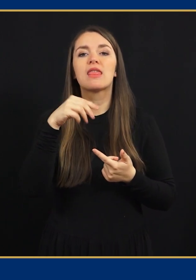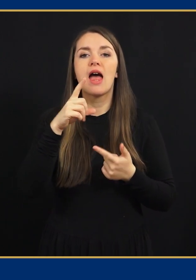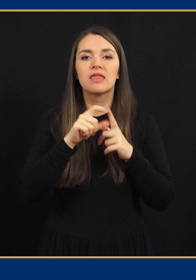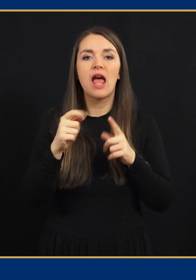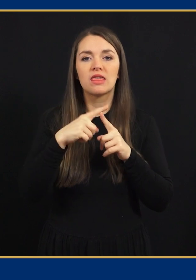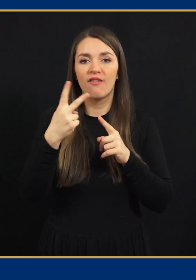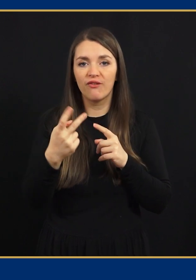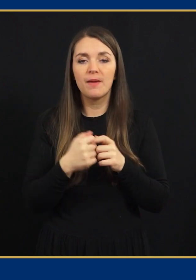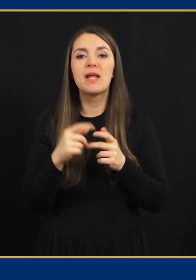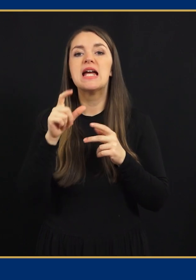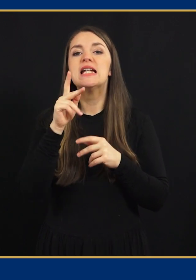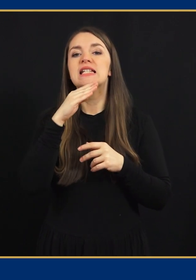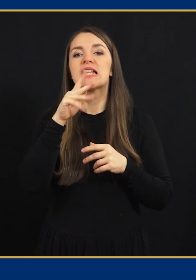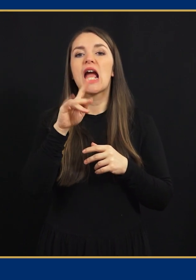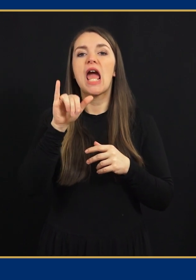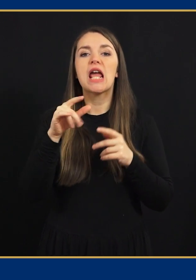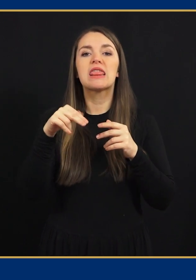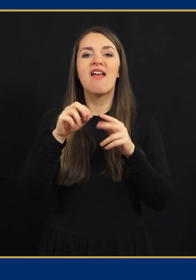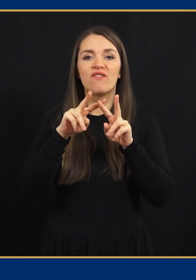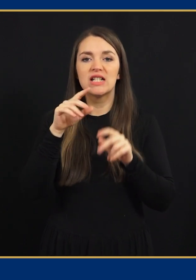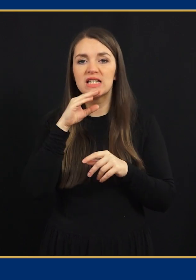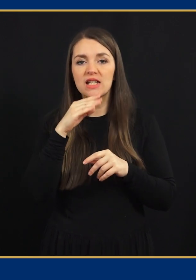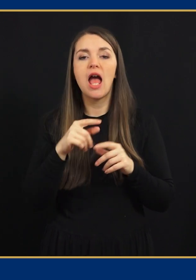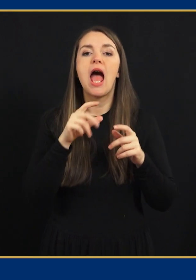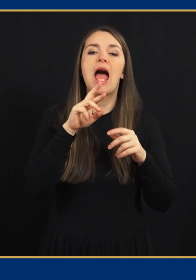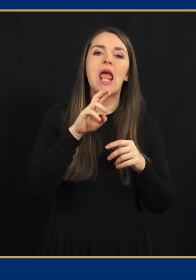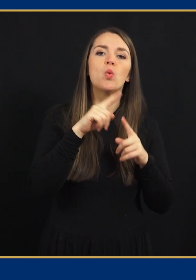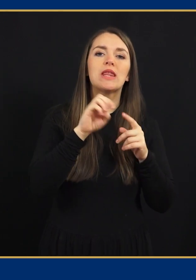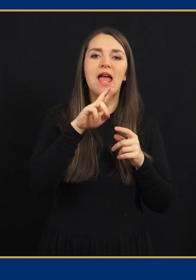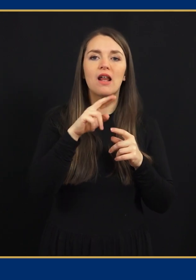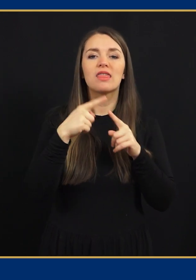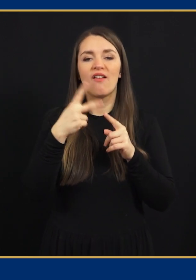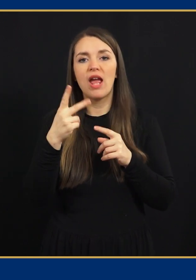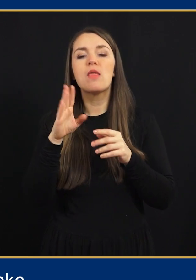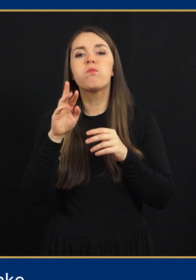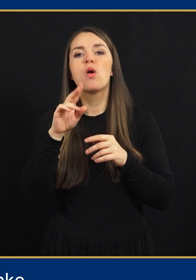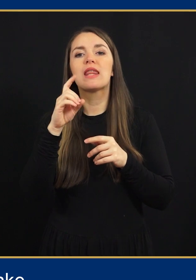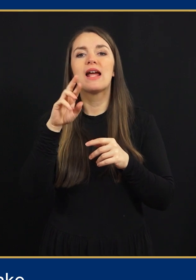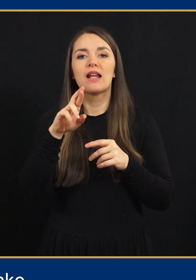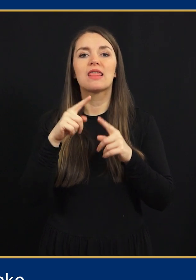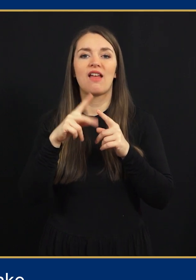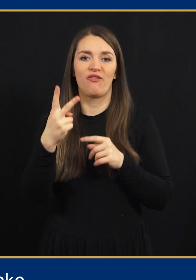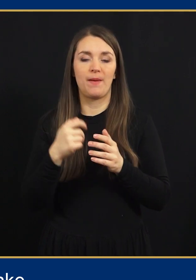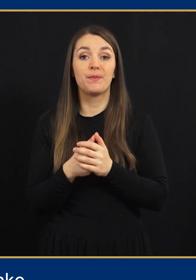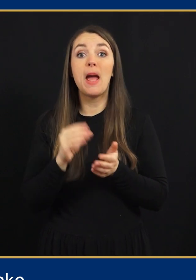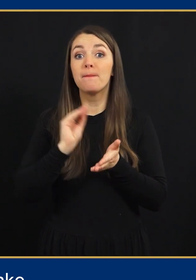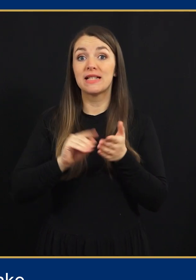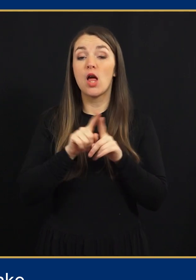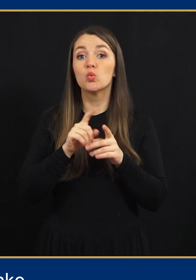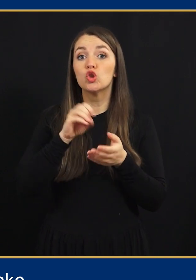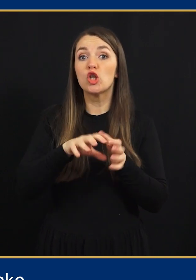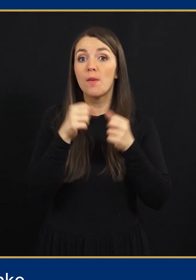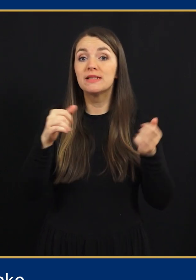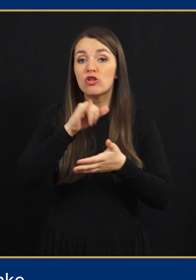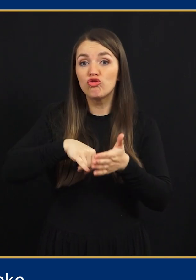TV, Sky News, Reuters TV in Border TV. Pisala je tudi časopisne članke